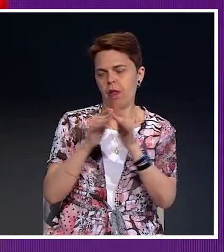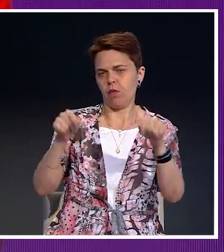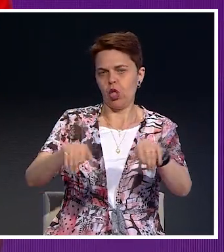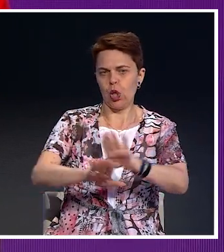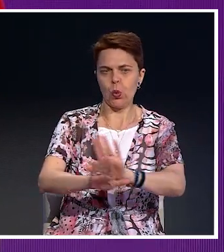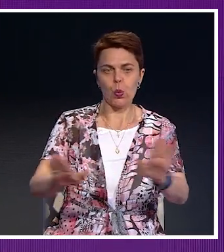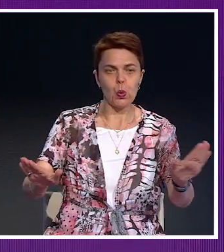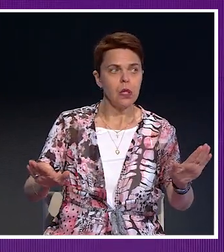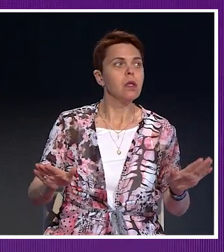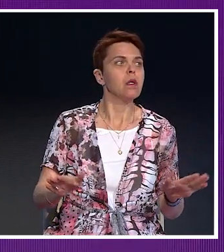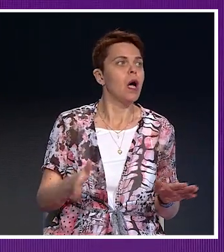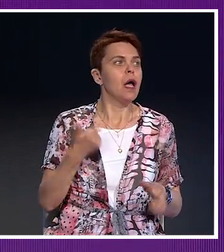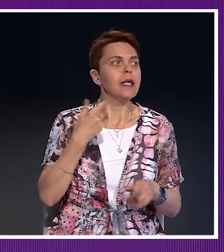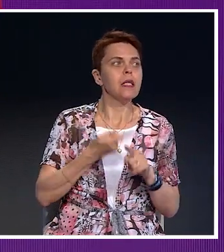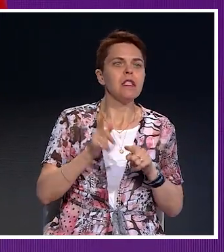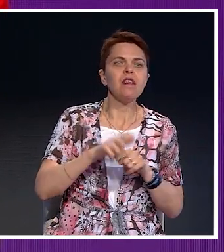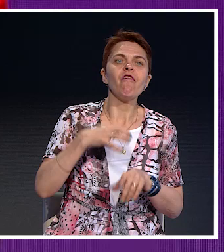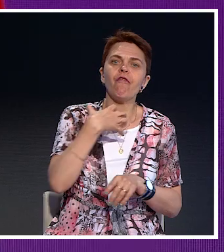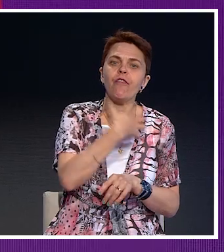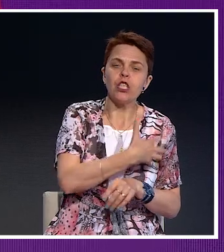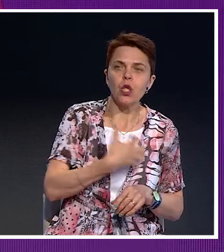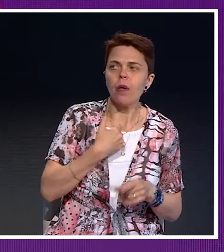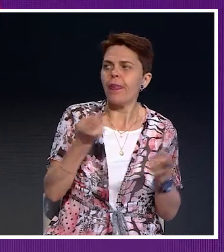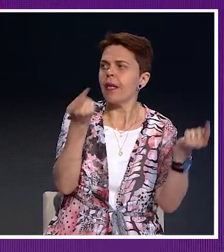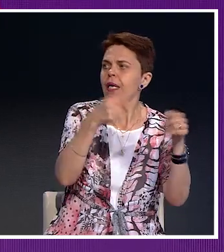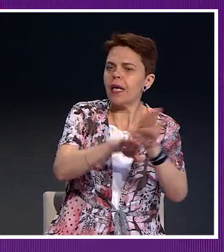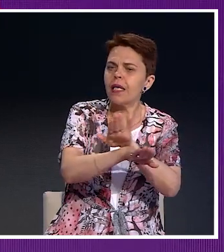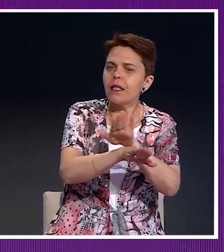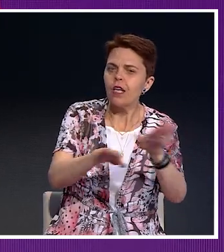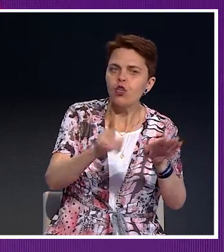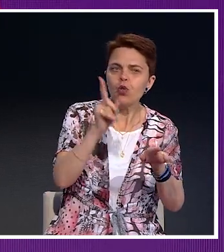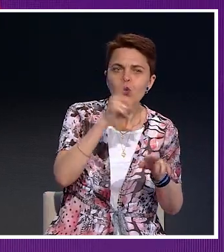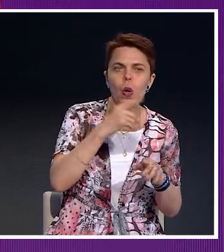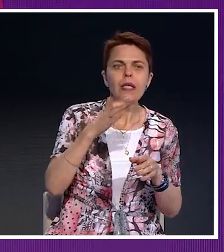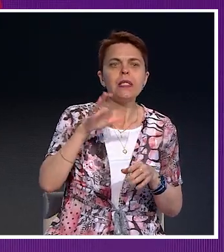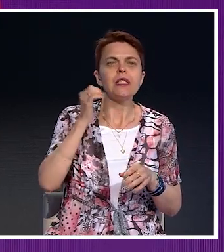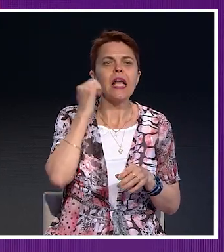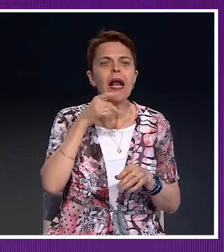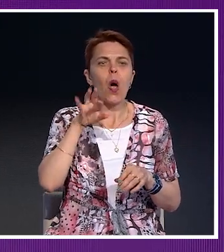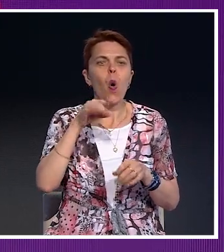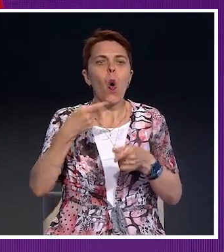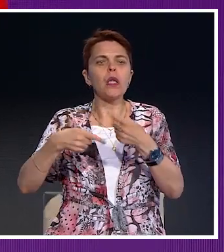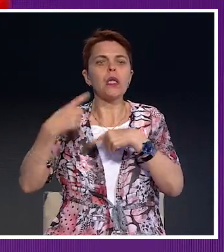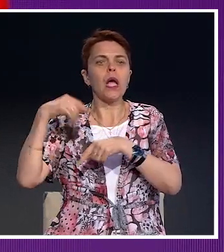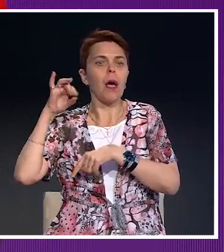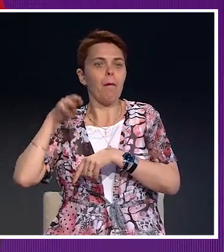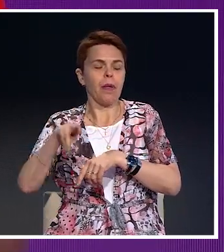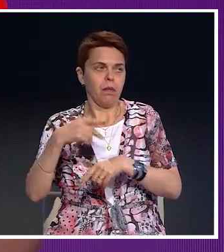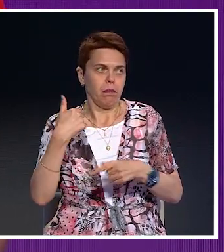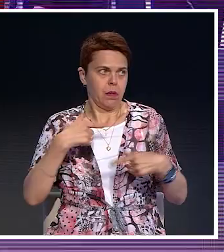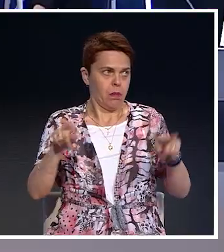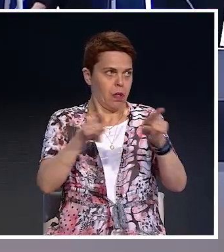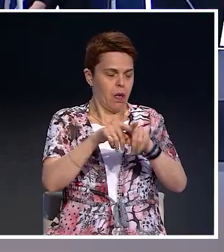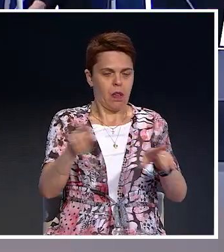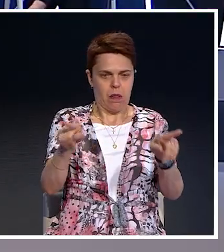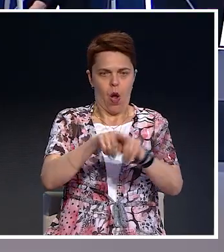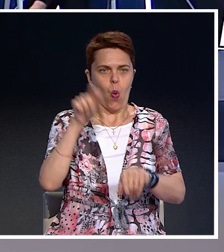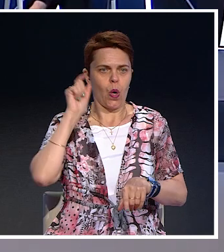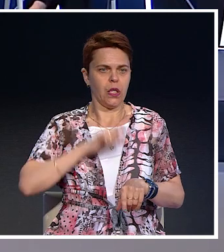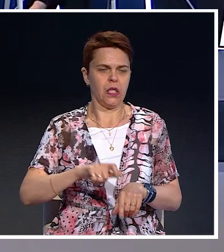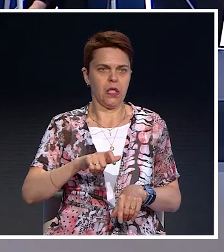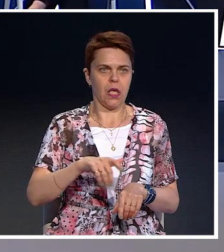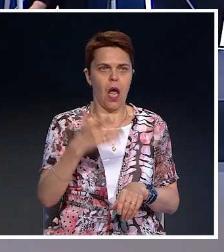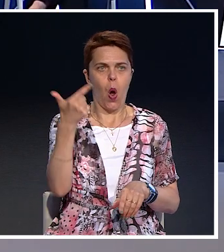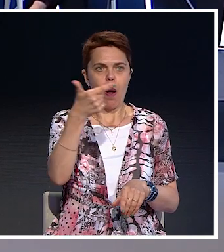тут». І мені здається, це дуже важливо, тому що інакше нам не вдасться ніколи подолати стереотипи. Ми тоді завжди будемо говорити, що ось так вважають українські